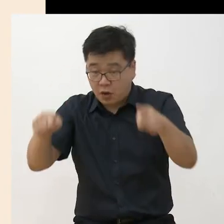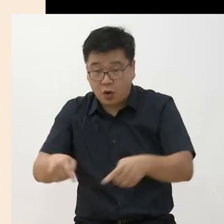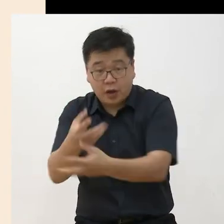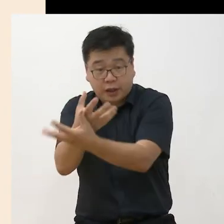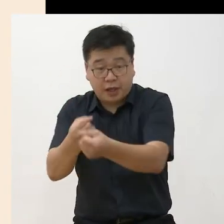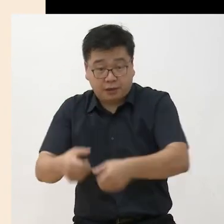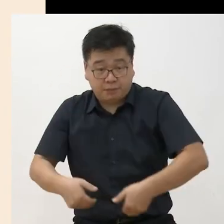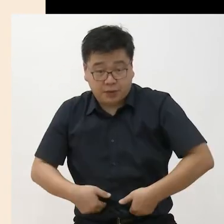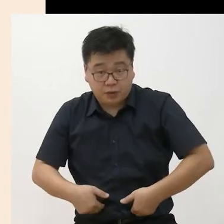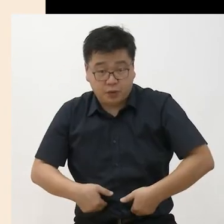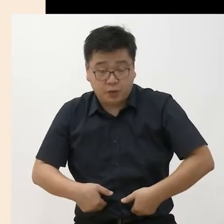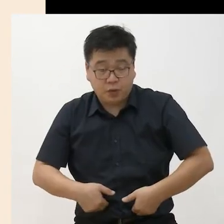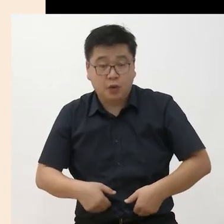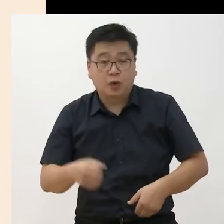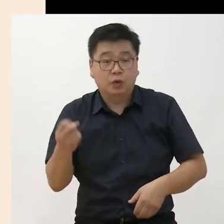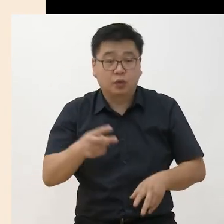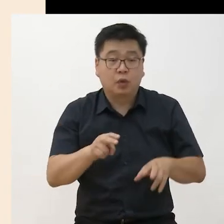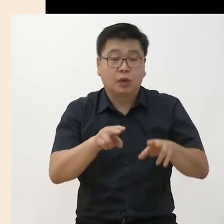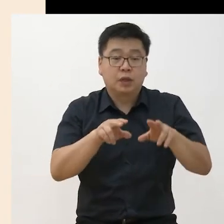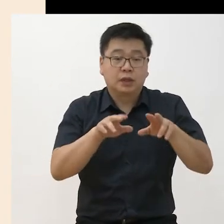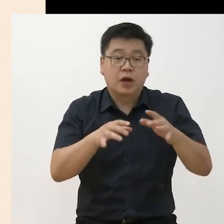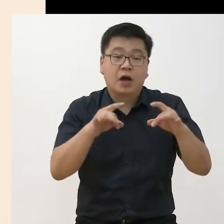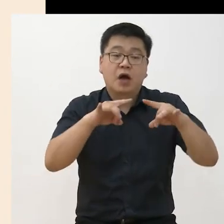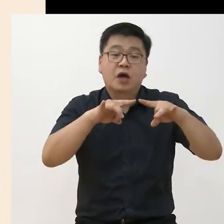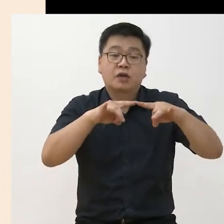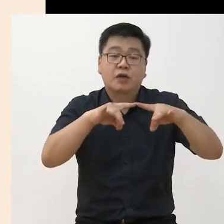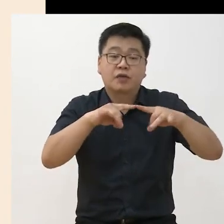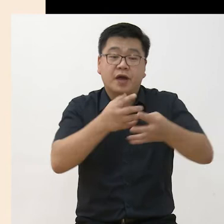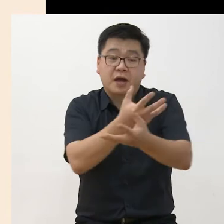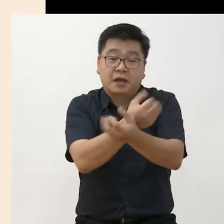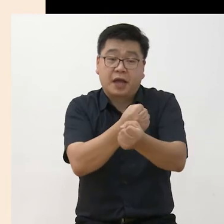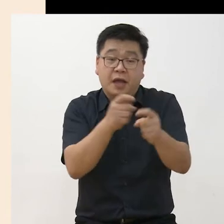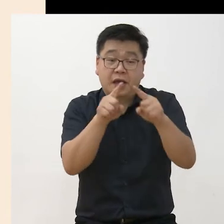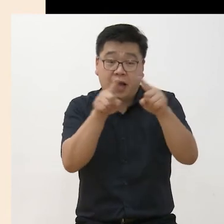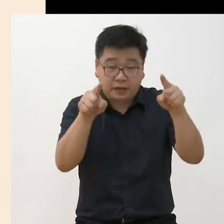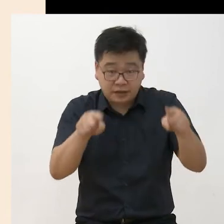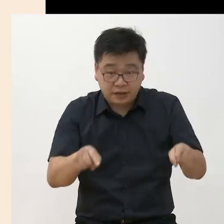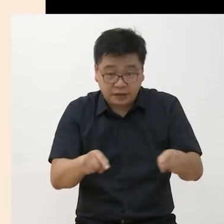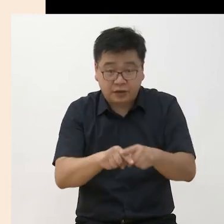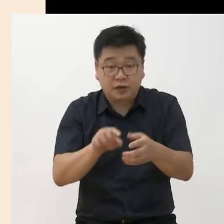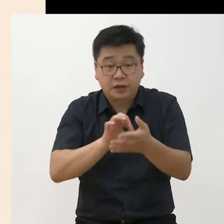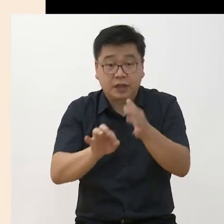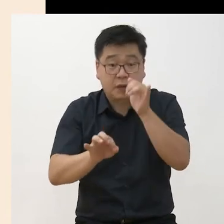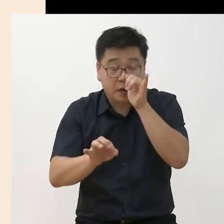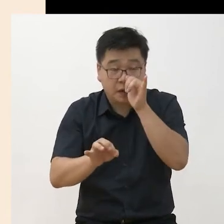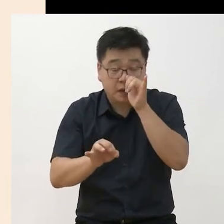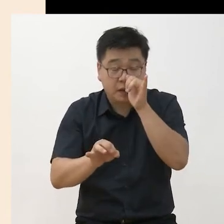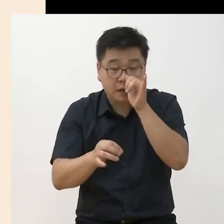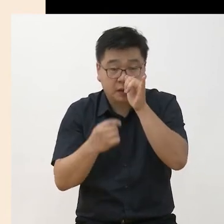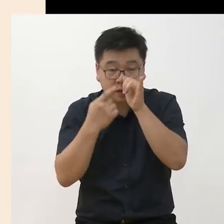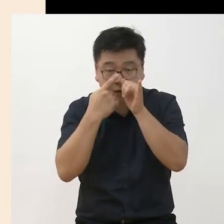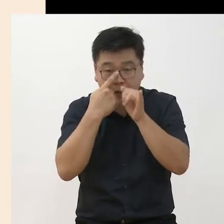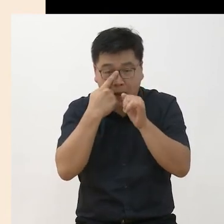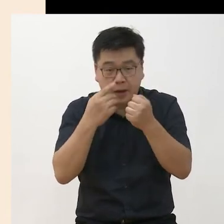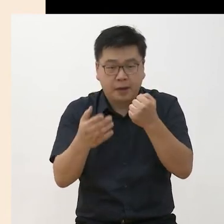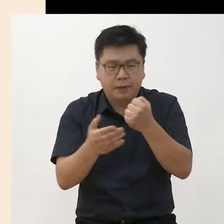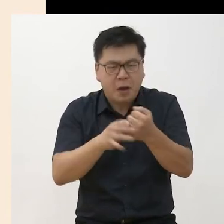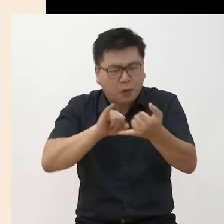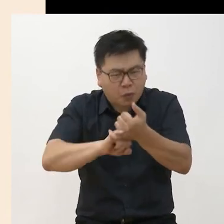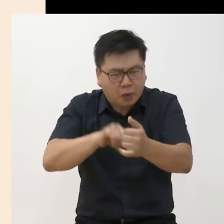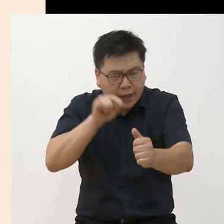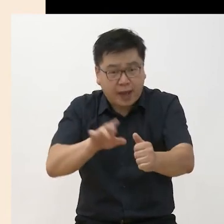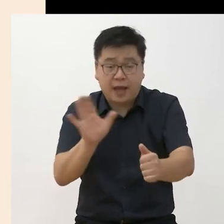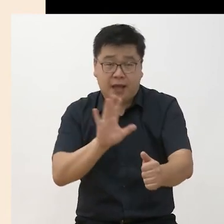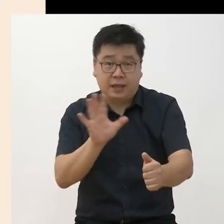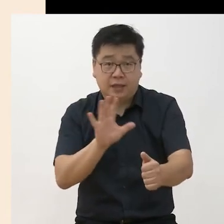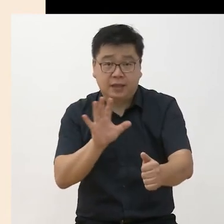그 시범 도입을 해서 운영을 하고 있는데 그 전자 계약서를 저희가 이제 도입해서 운영을 하고 있습니다. 근데 이거는 이제 그 의무화는 아니고